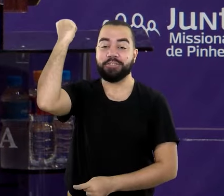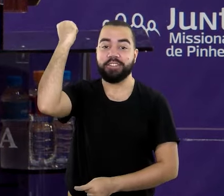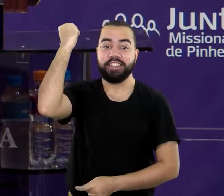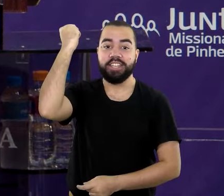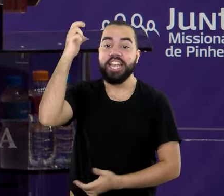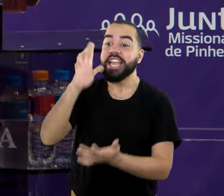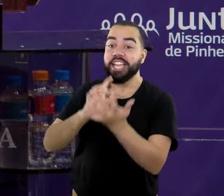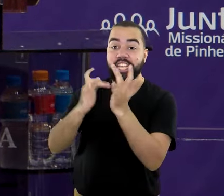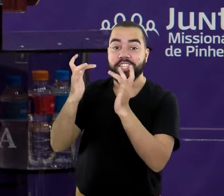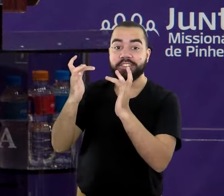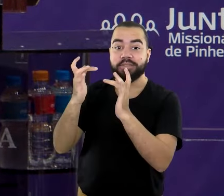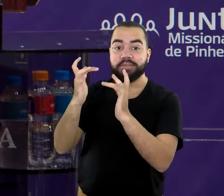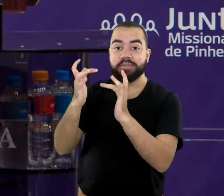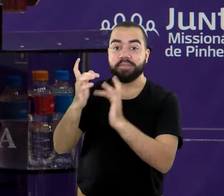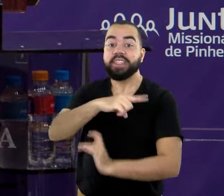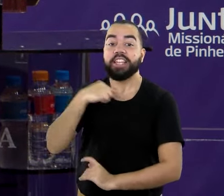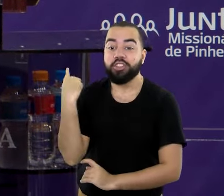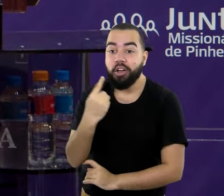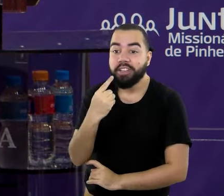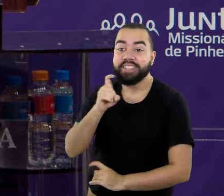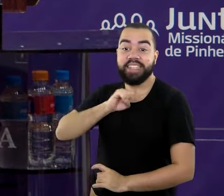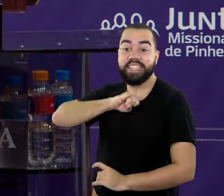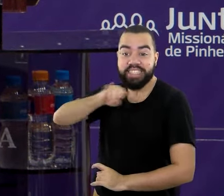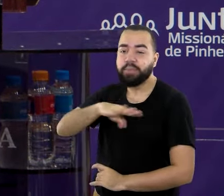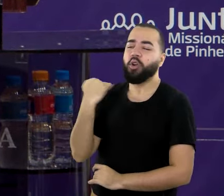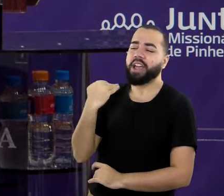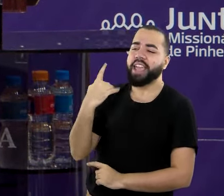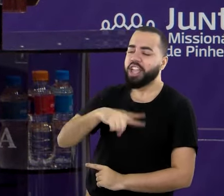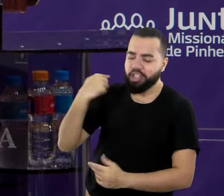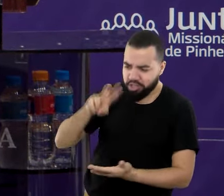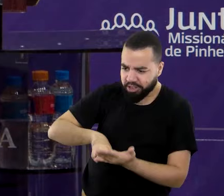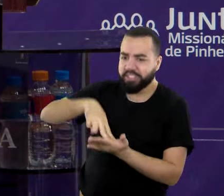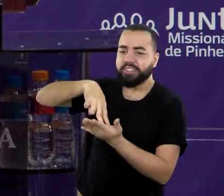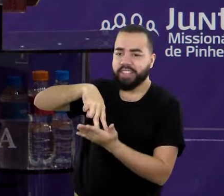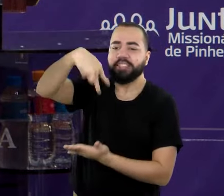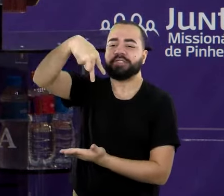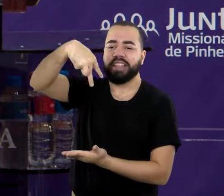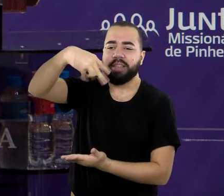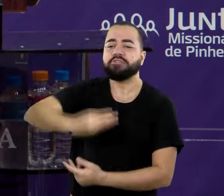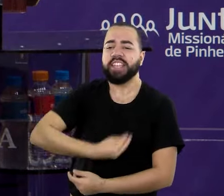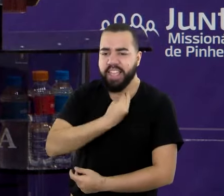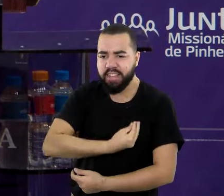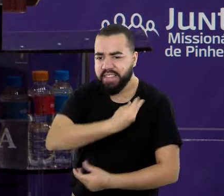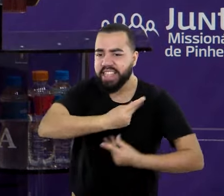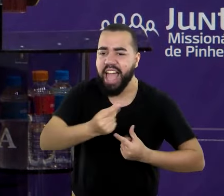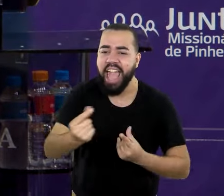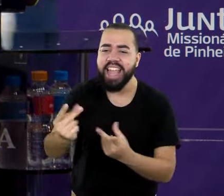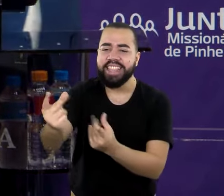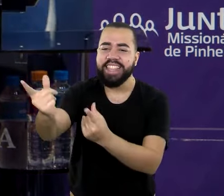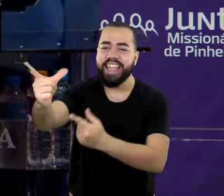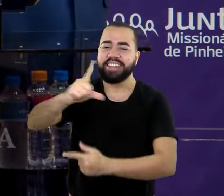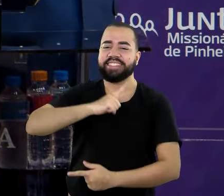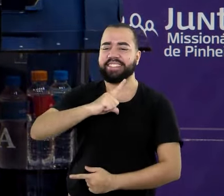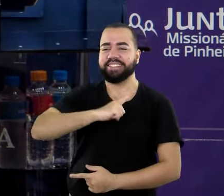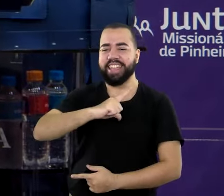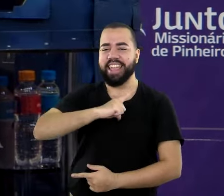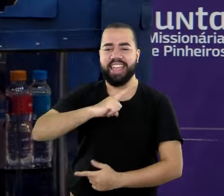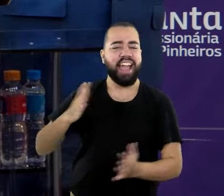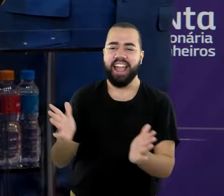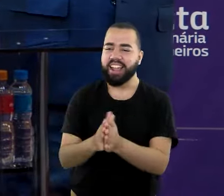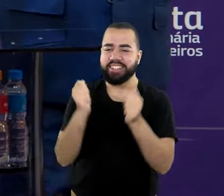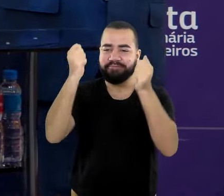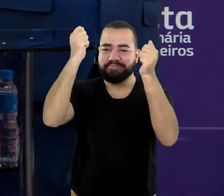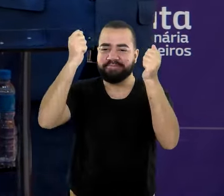nós hoje, mesmo que morrermos, é a vida eterna e mesmo em vida nós temos a vida eterna. 다 죽음을